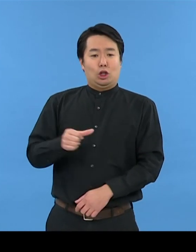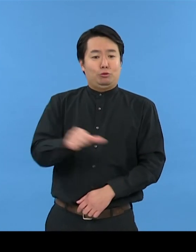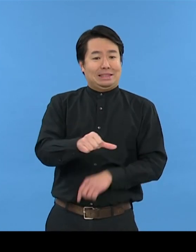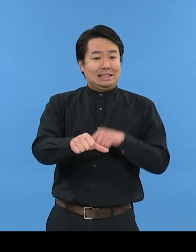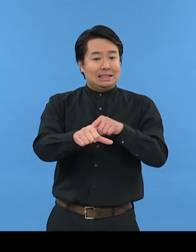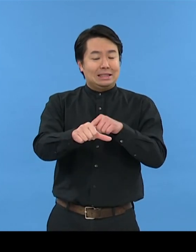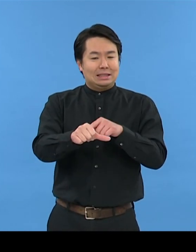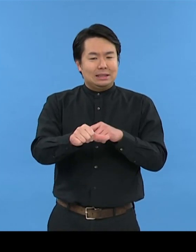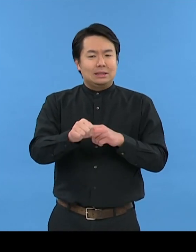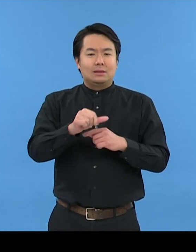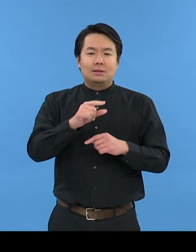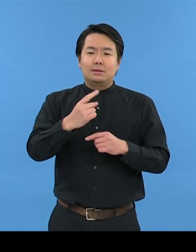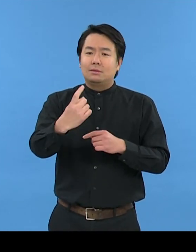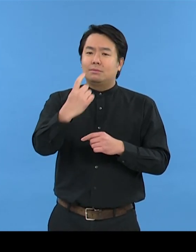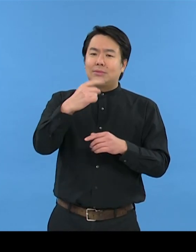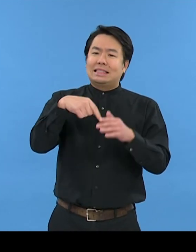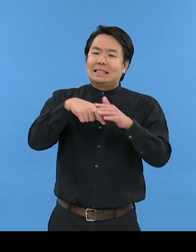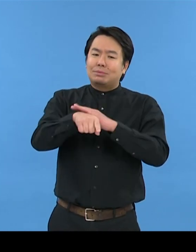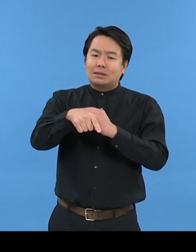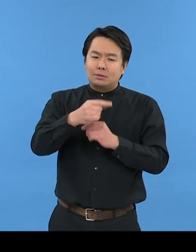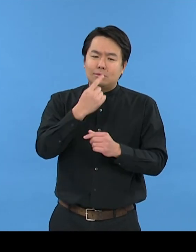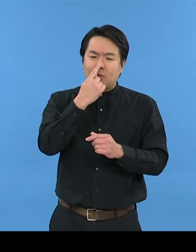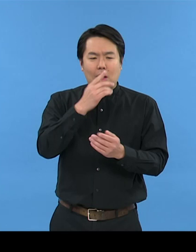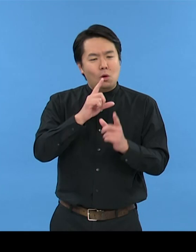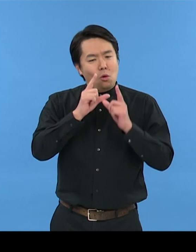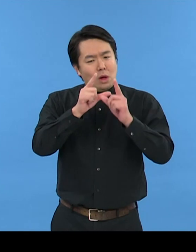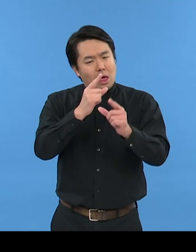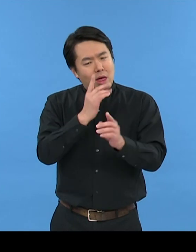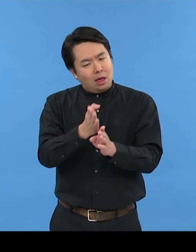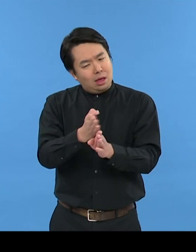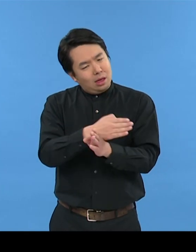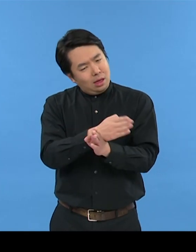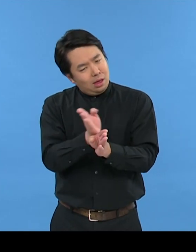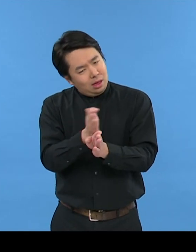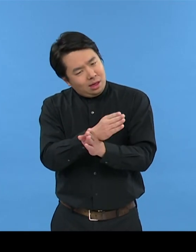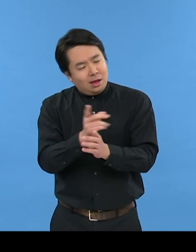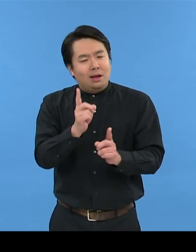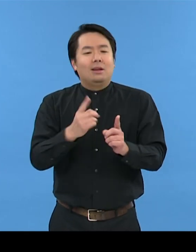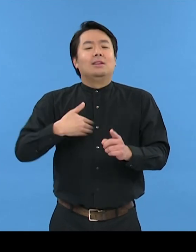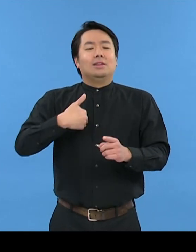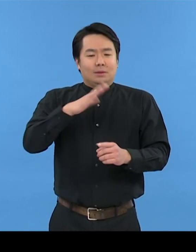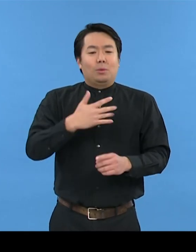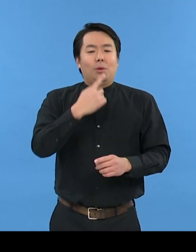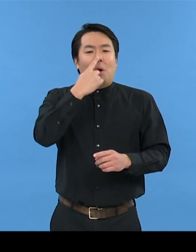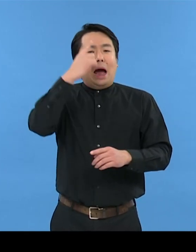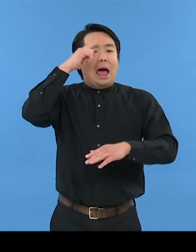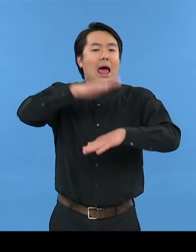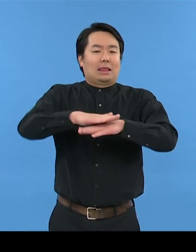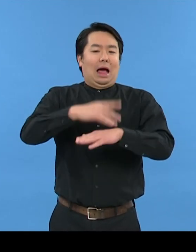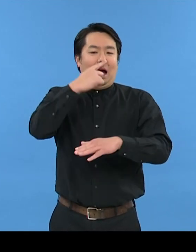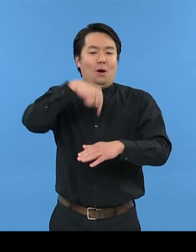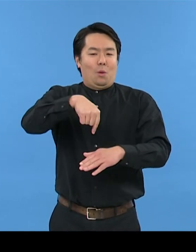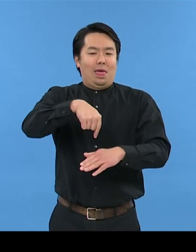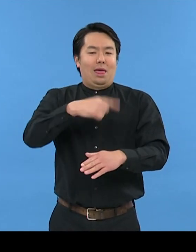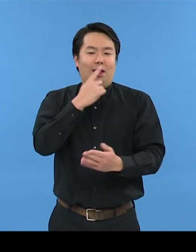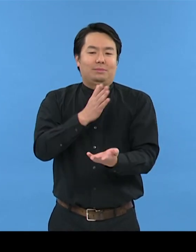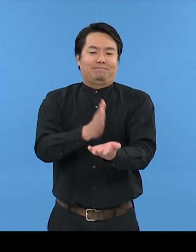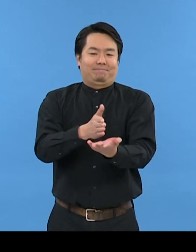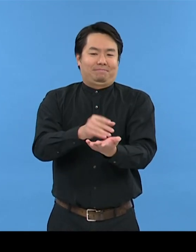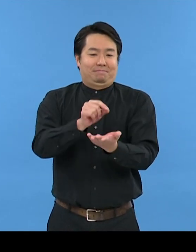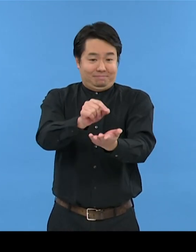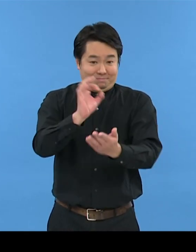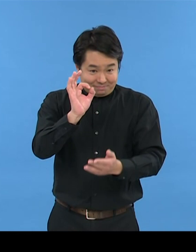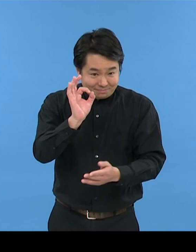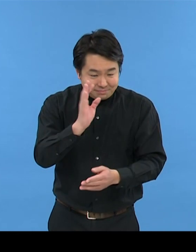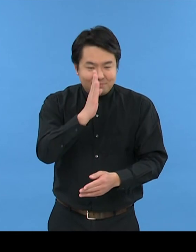まあ罪ということと少しぶれるかもしれませんがそんなふうに私は考えており